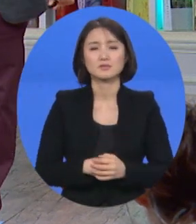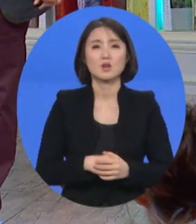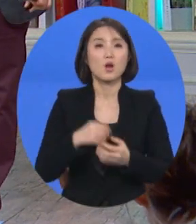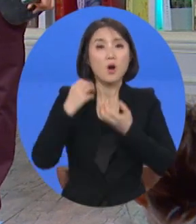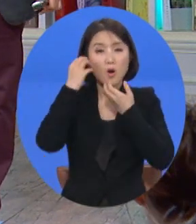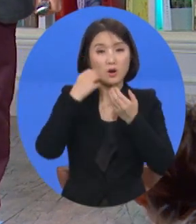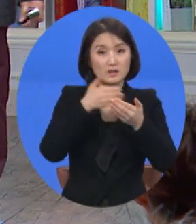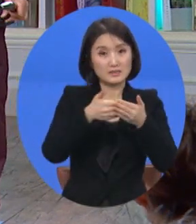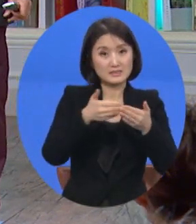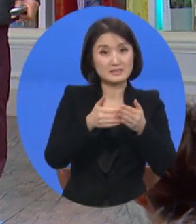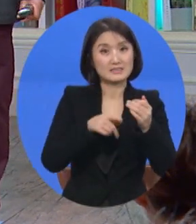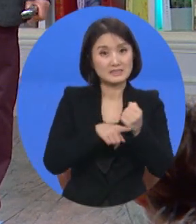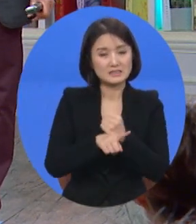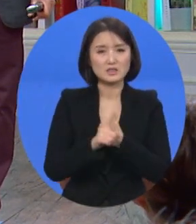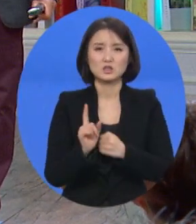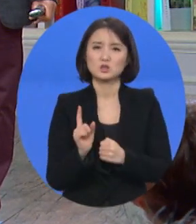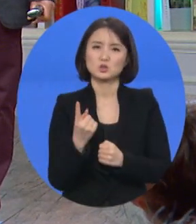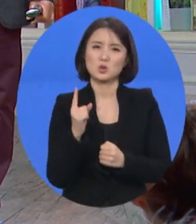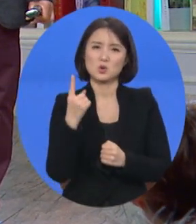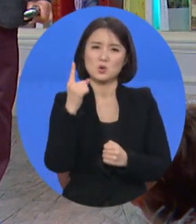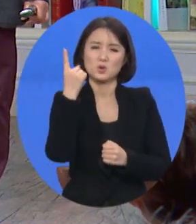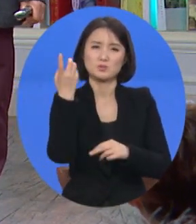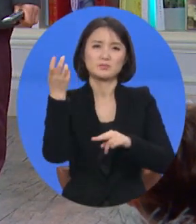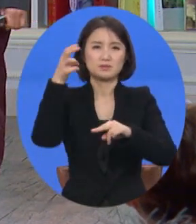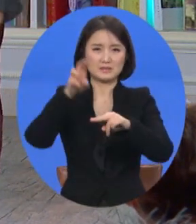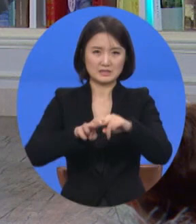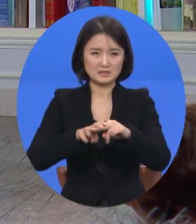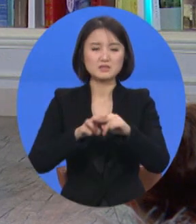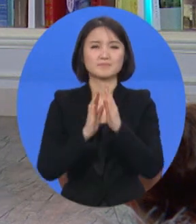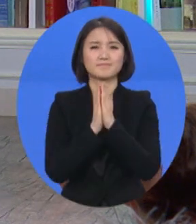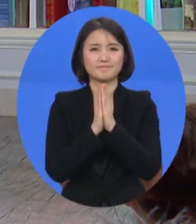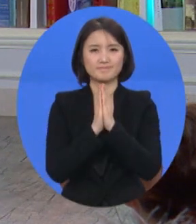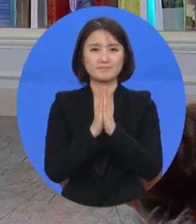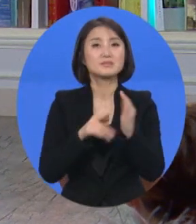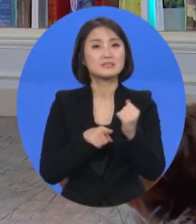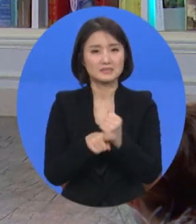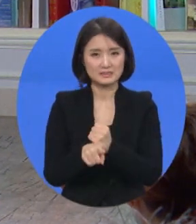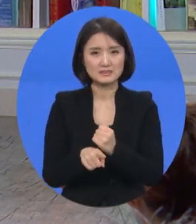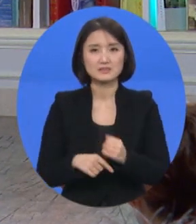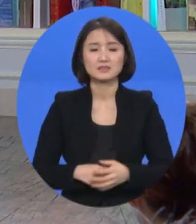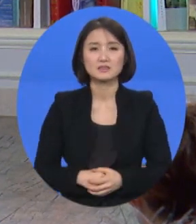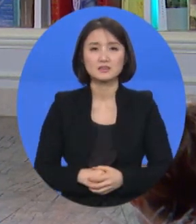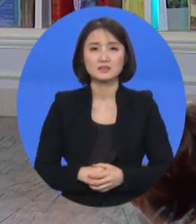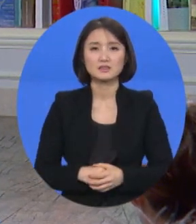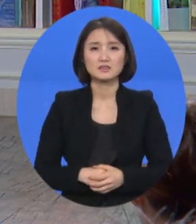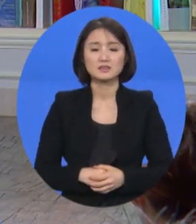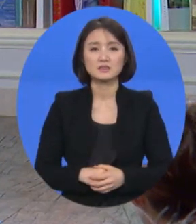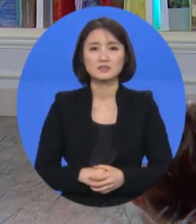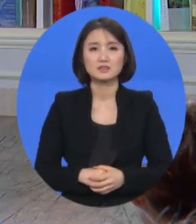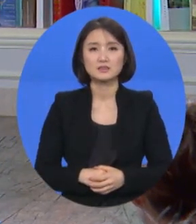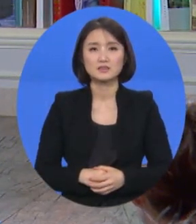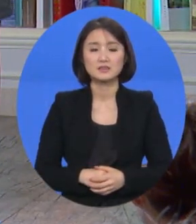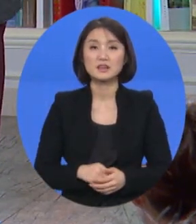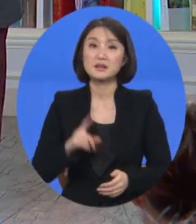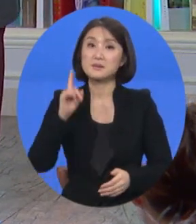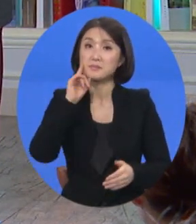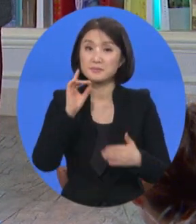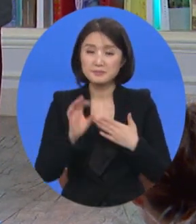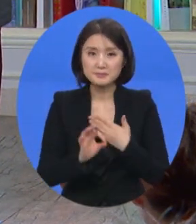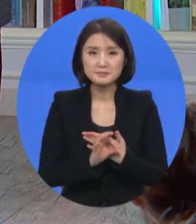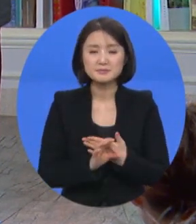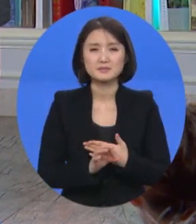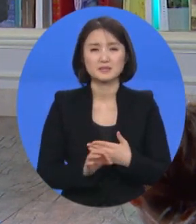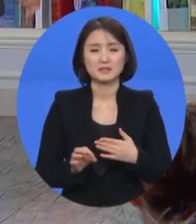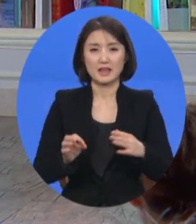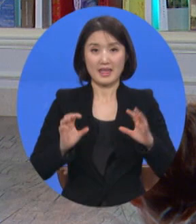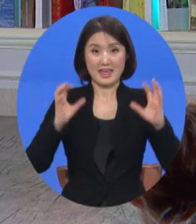벼슬에 올라 가는 기원을 담고 있다는 얘기 쇼 다음에 새끼가 의미 분비의 몰래 숨어